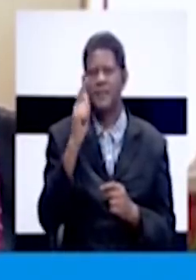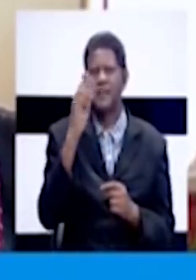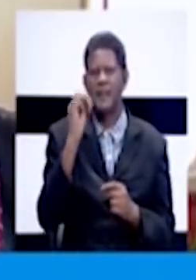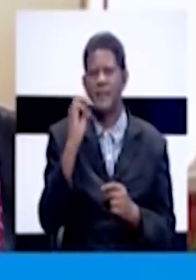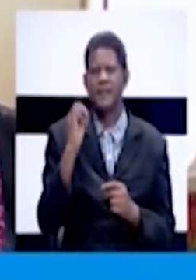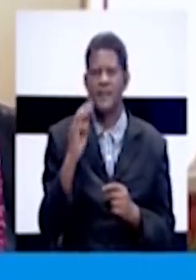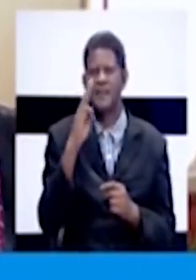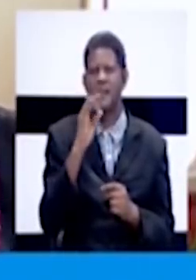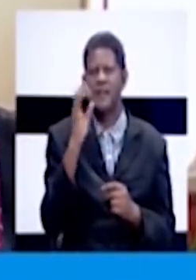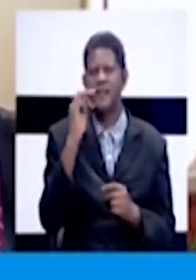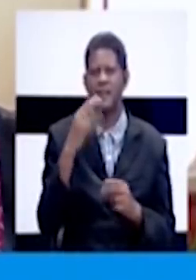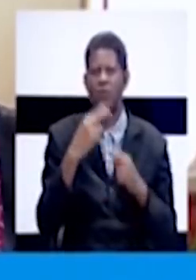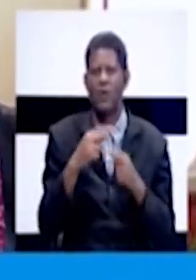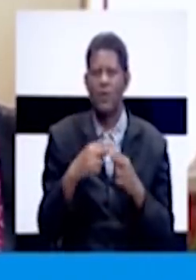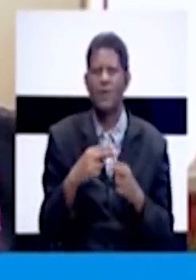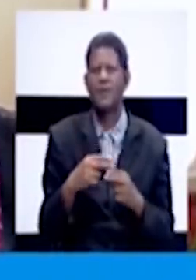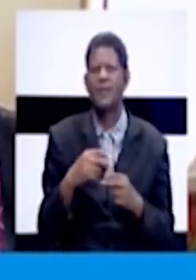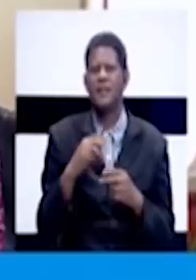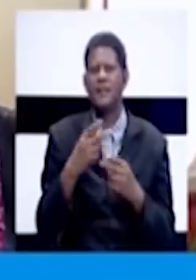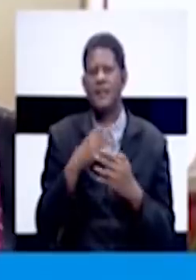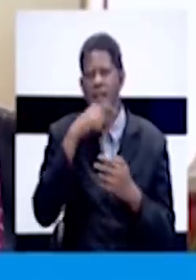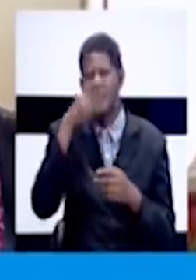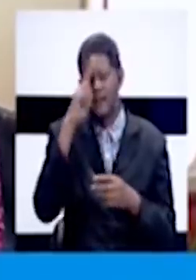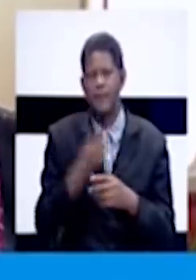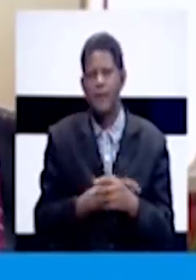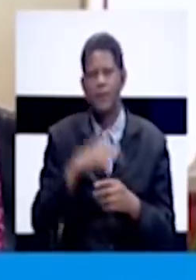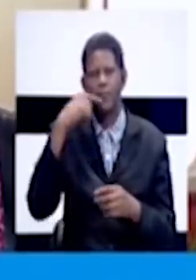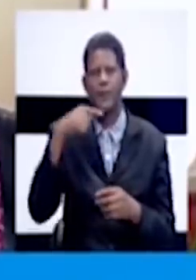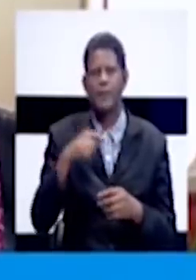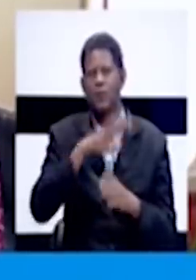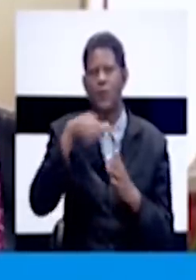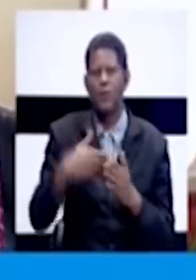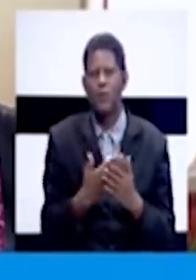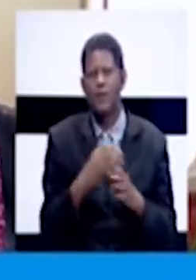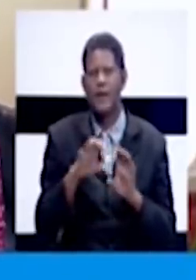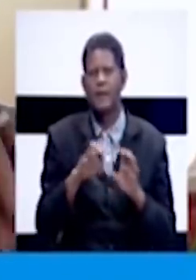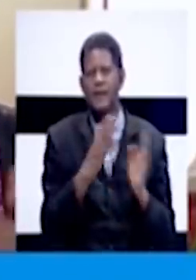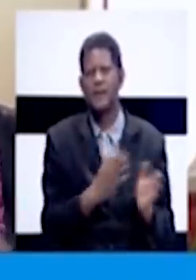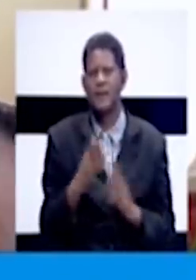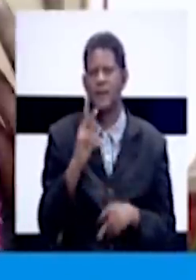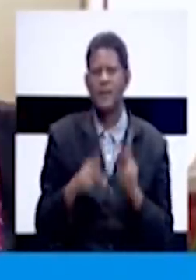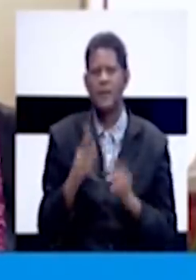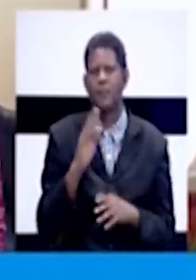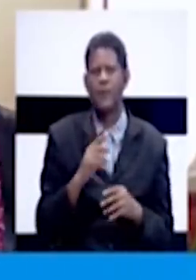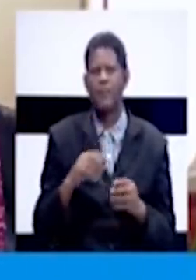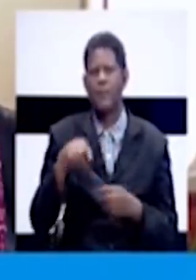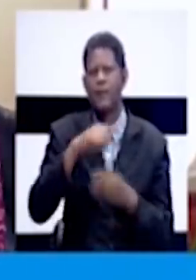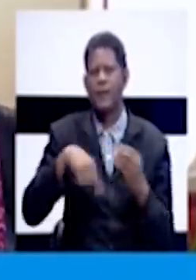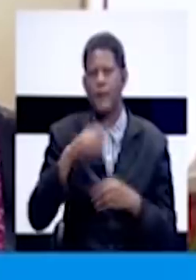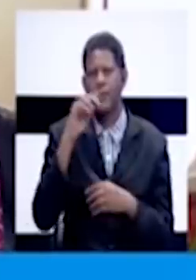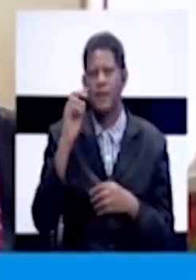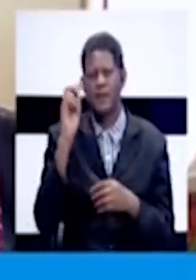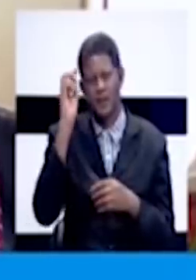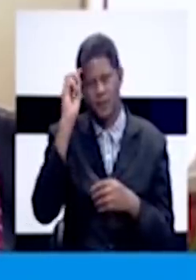سليتو نقاقحو طلبقعو بربرو كلو لا قبر الله دالي تحورة سببي كباب قطنو لازي